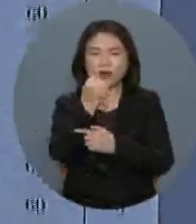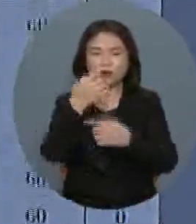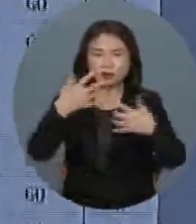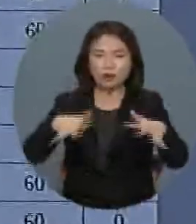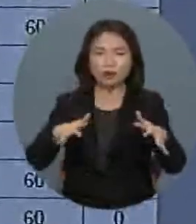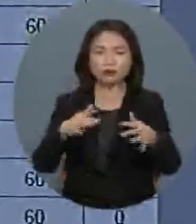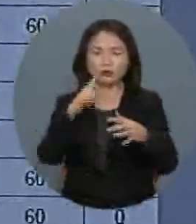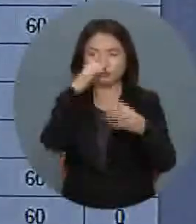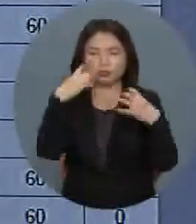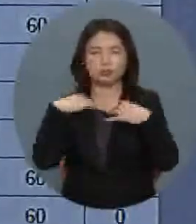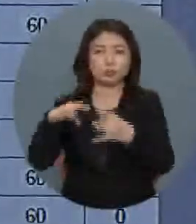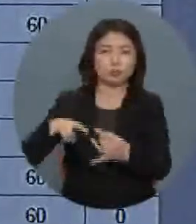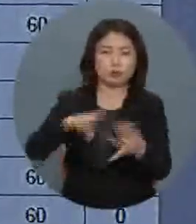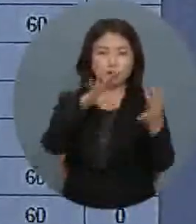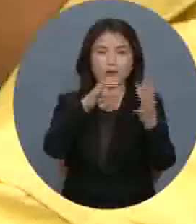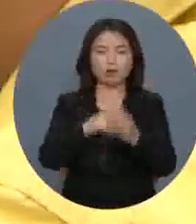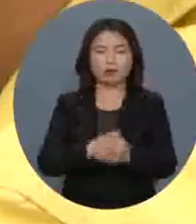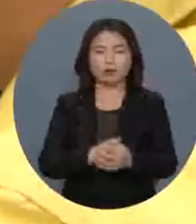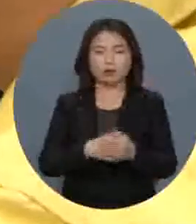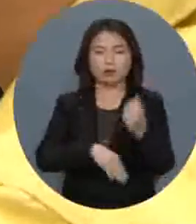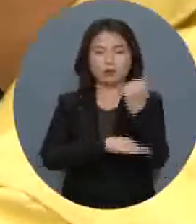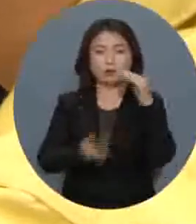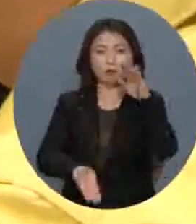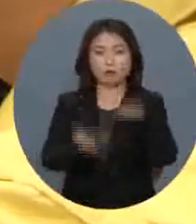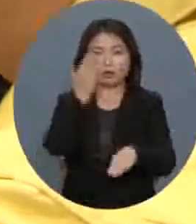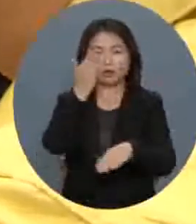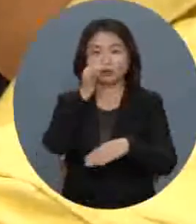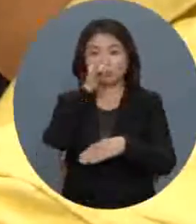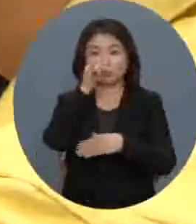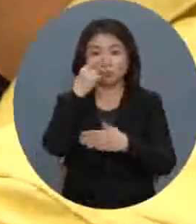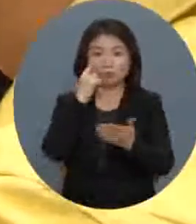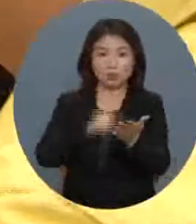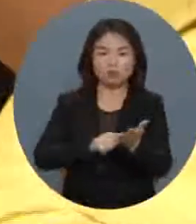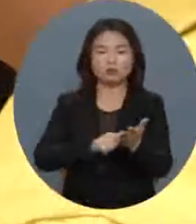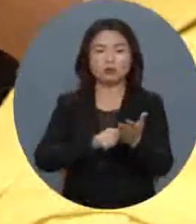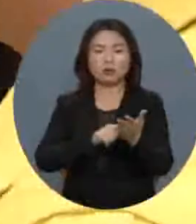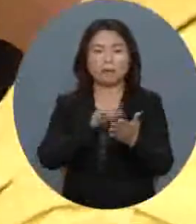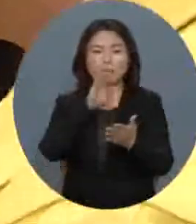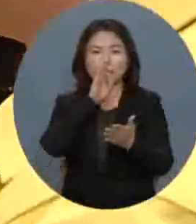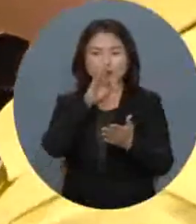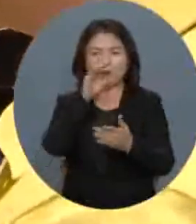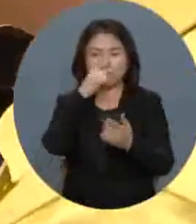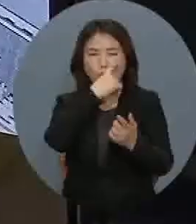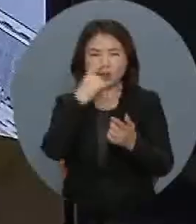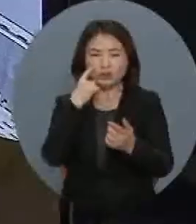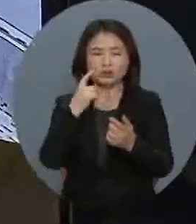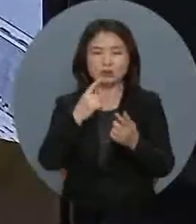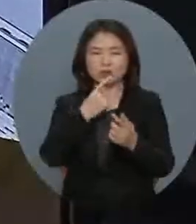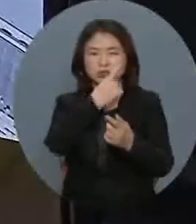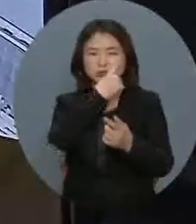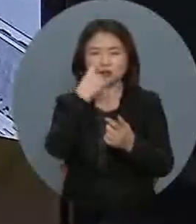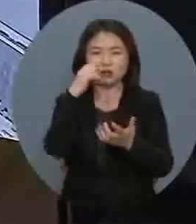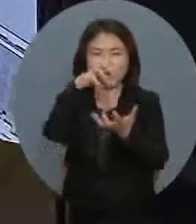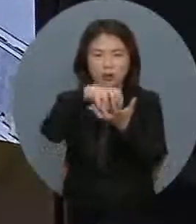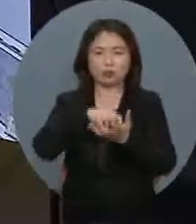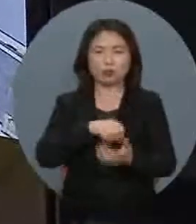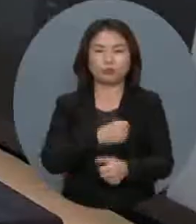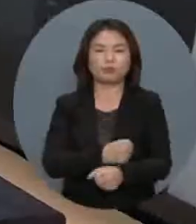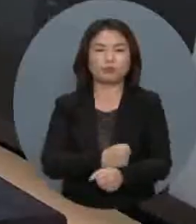구청 상황실로 보내주고 기준치를 넘어서는 곳이 있으면 현장을 바로 확인하고 증거까지